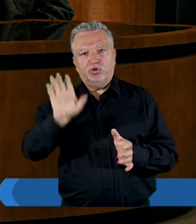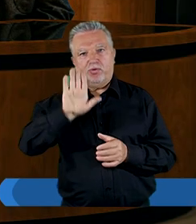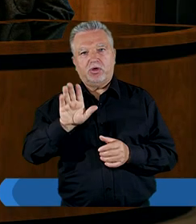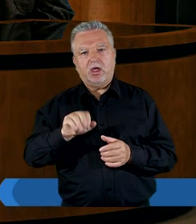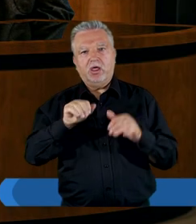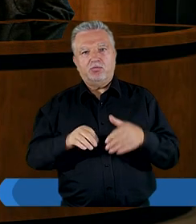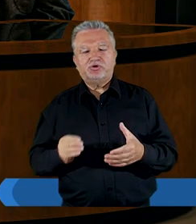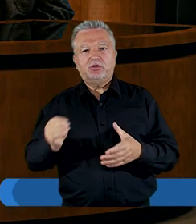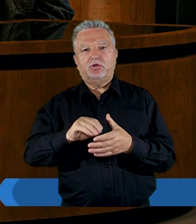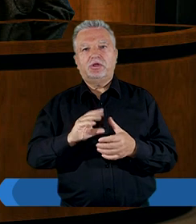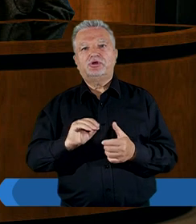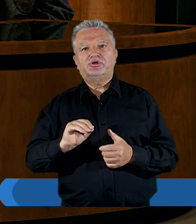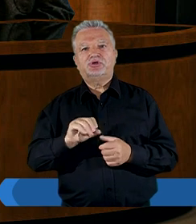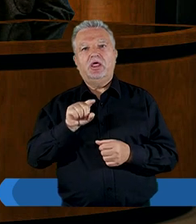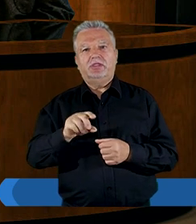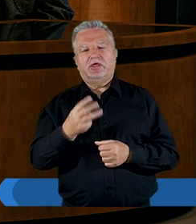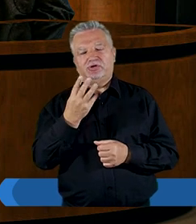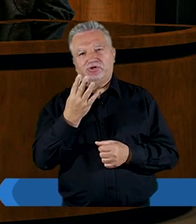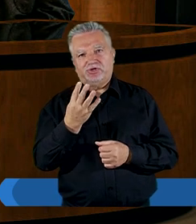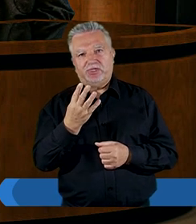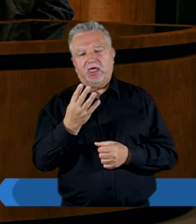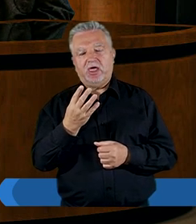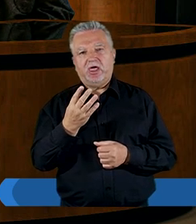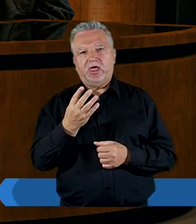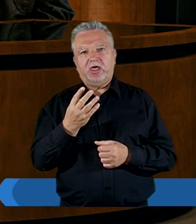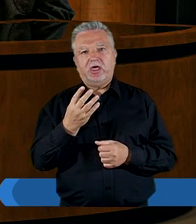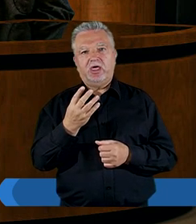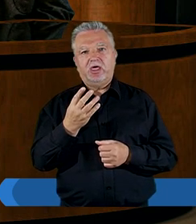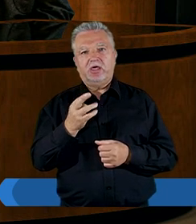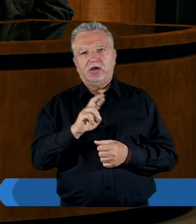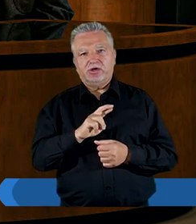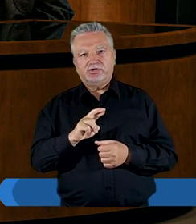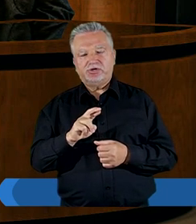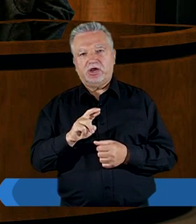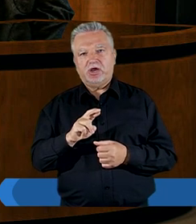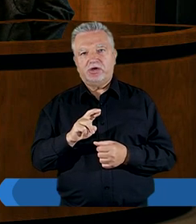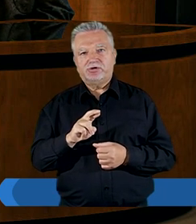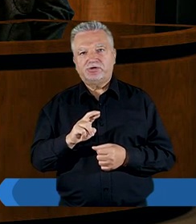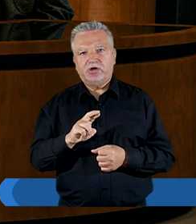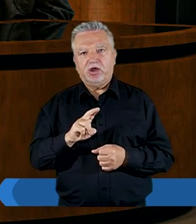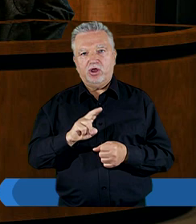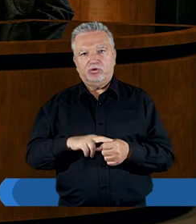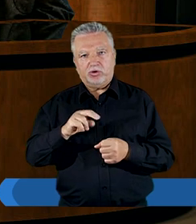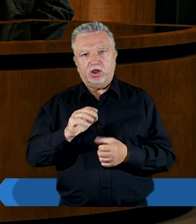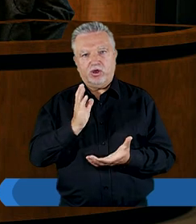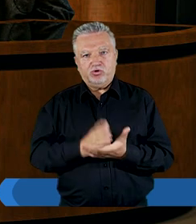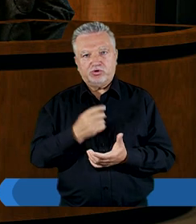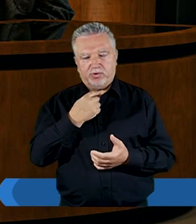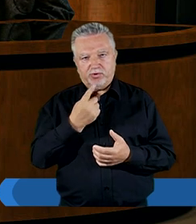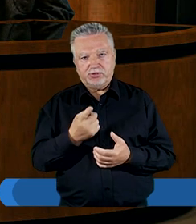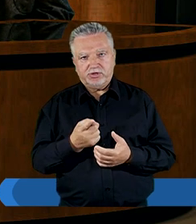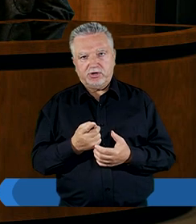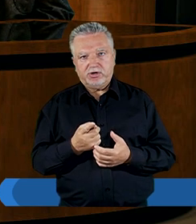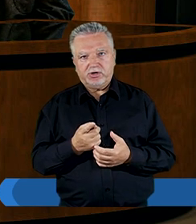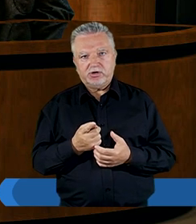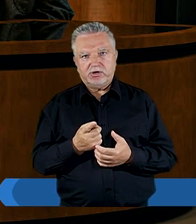dodać, że takie cztery przymiotniki, o tym też już wspominał Janusz, ale to, że pojawiają